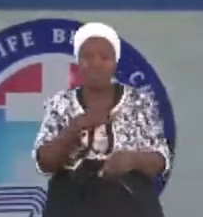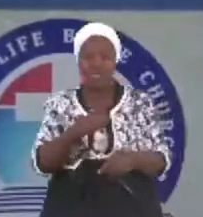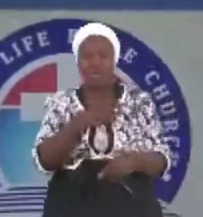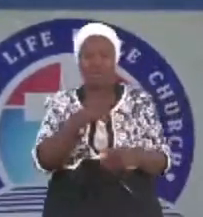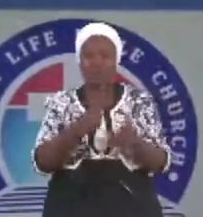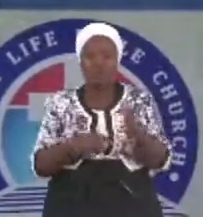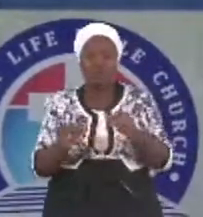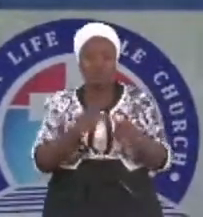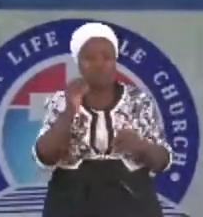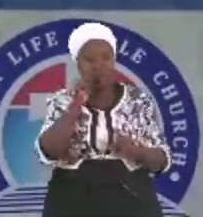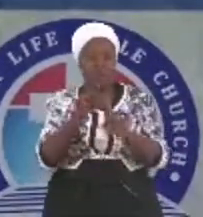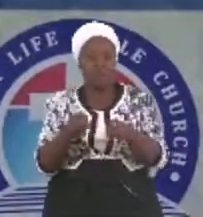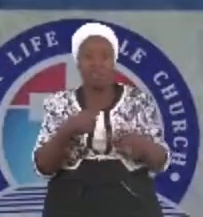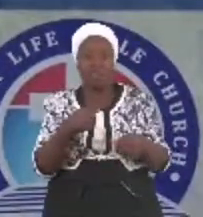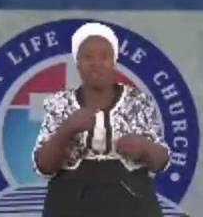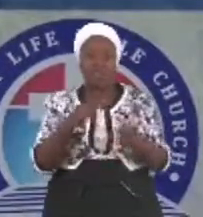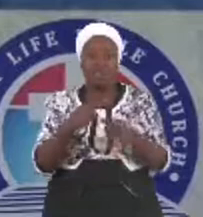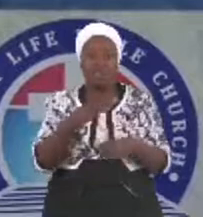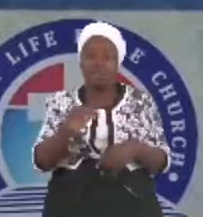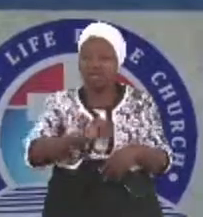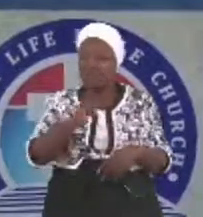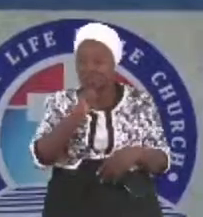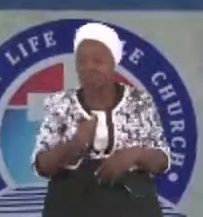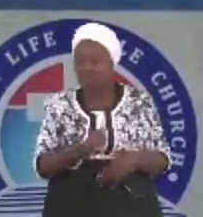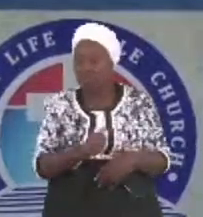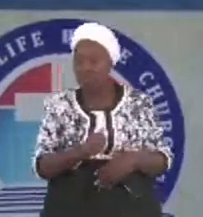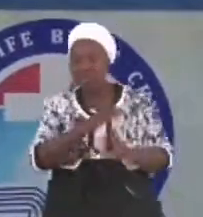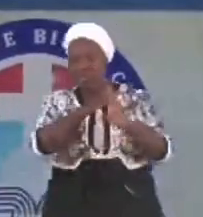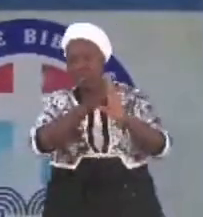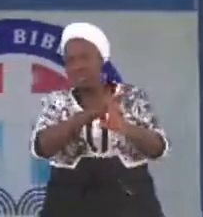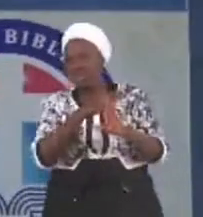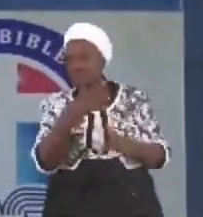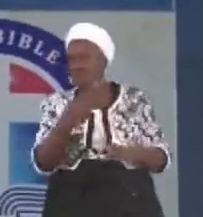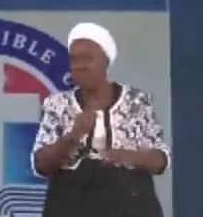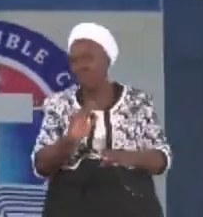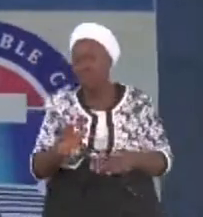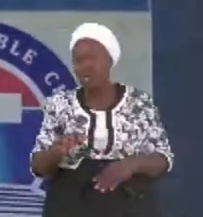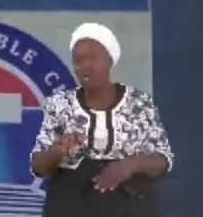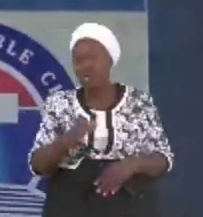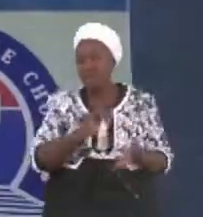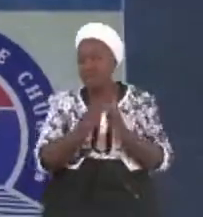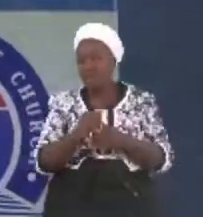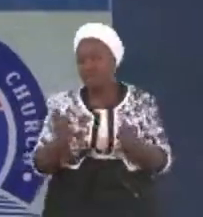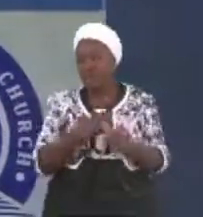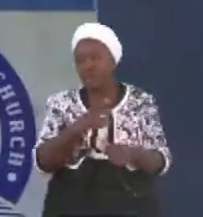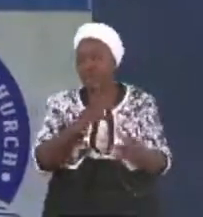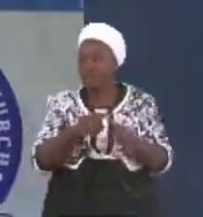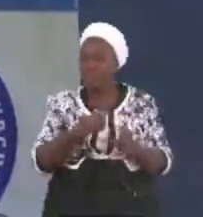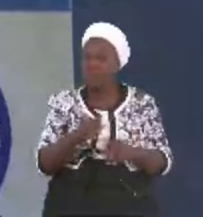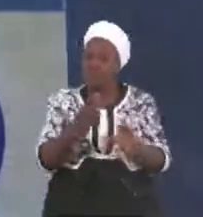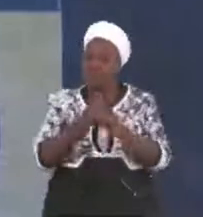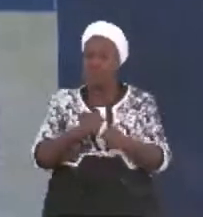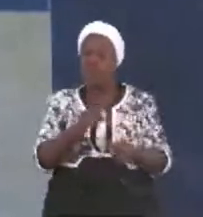je ne vais pas empêcher les enfants, je ne vais pas empêcher ceux qui seront les premiers, ils vont recevoir. Mais Seigneur,